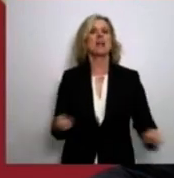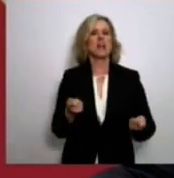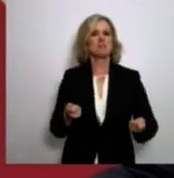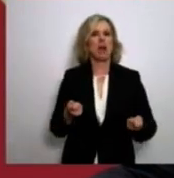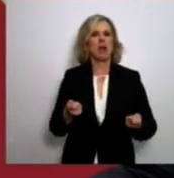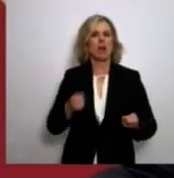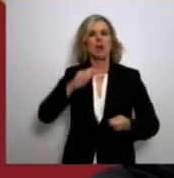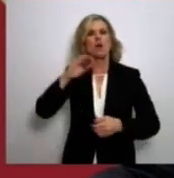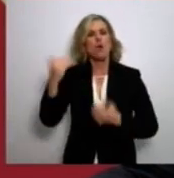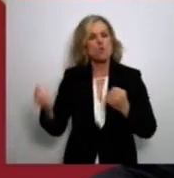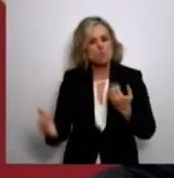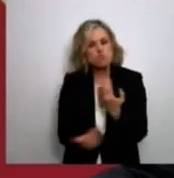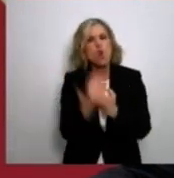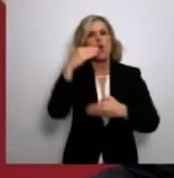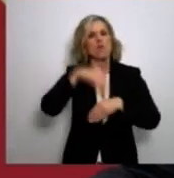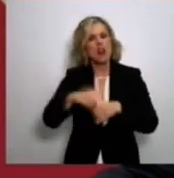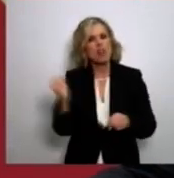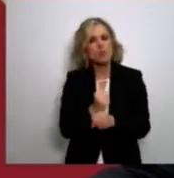ματώσει.